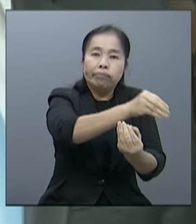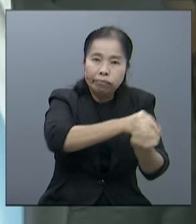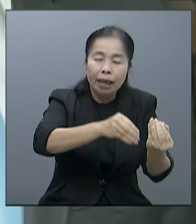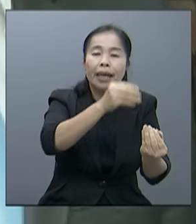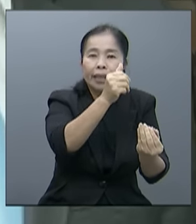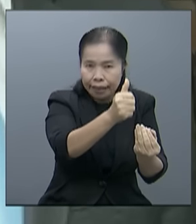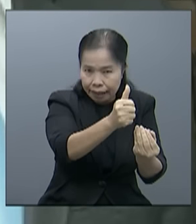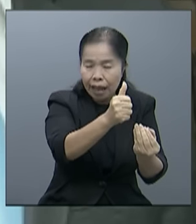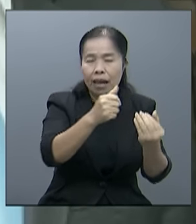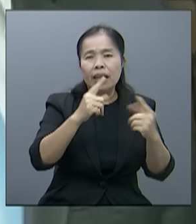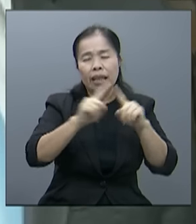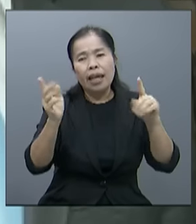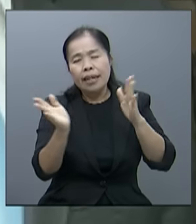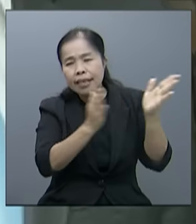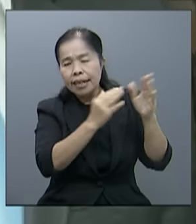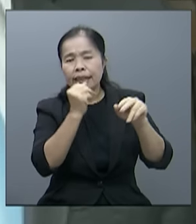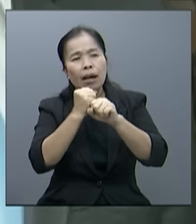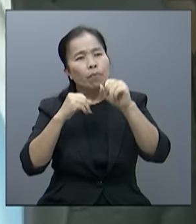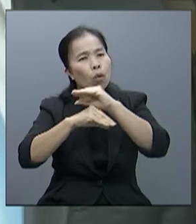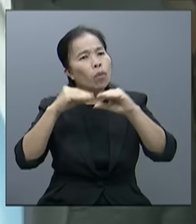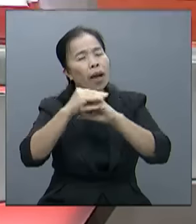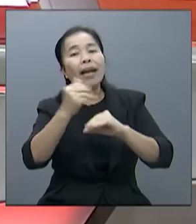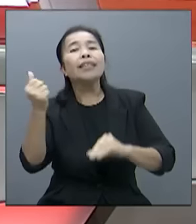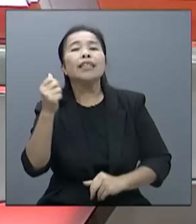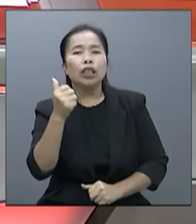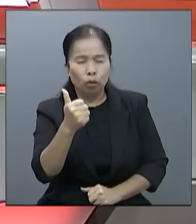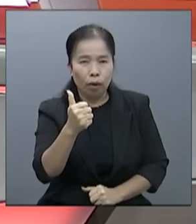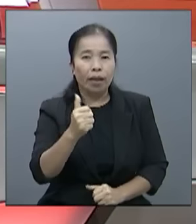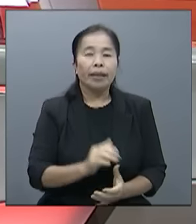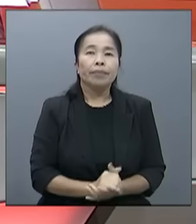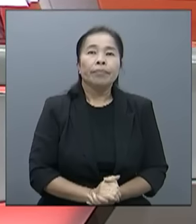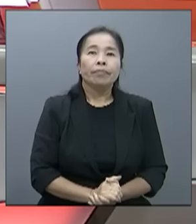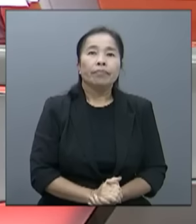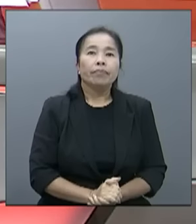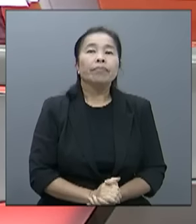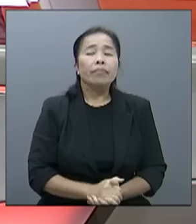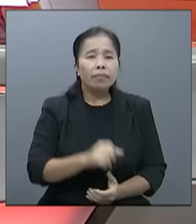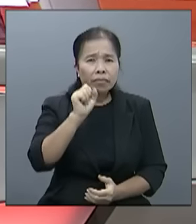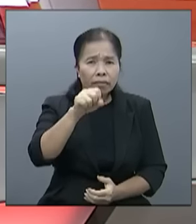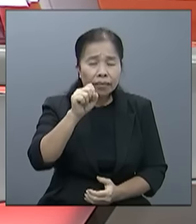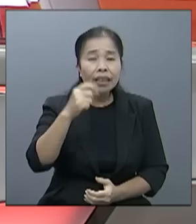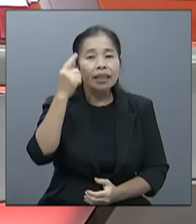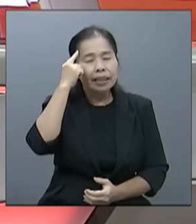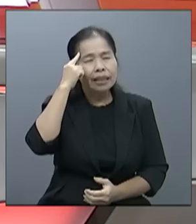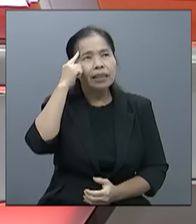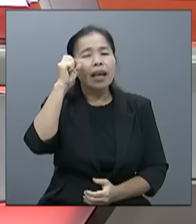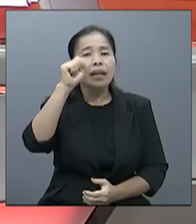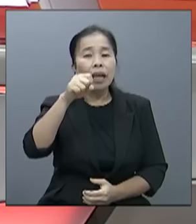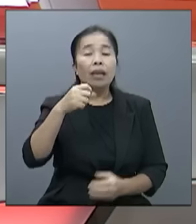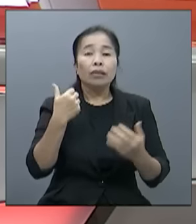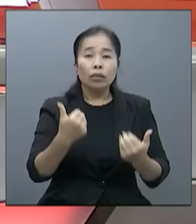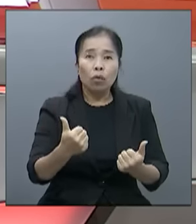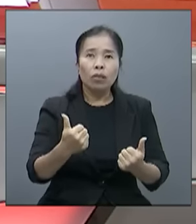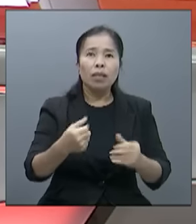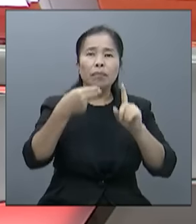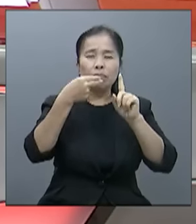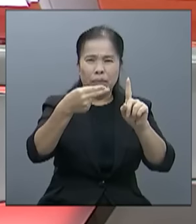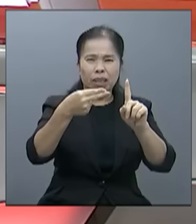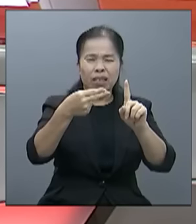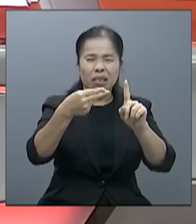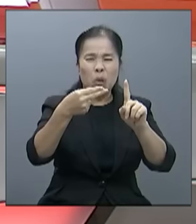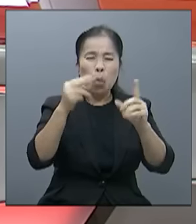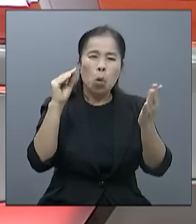ที่เป็นประโยชน์อันนั้นก็จะปลอดภัยครับ เอาจริงทุกคนก็เห็นตรงกันเหมือนกันนะคะว่าดิจิทัลวอลเล็ตเนี่ยมันคงเป็นจุดเสี่ยงม